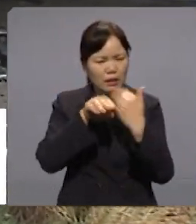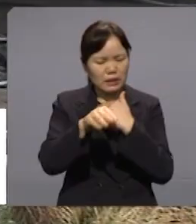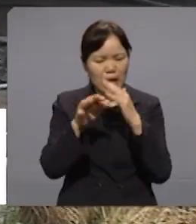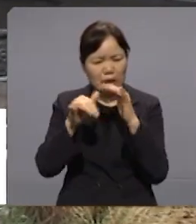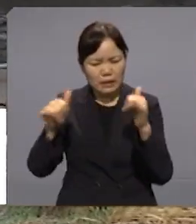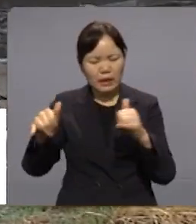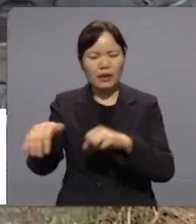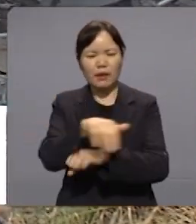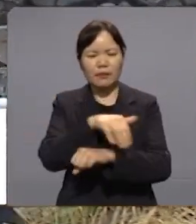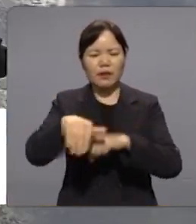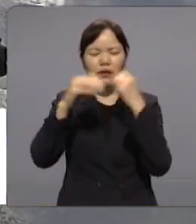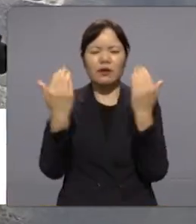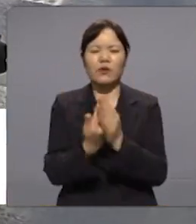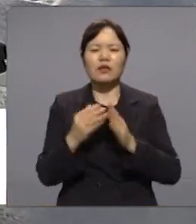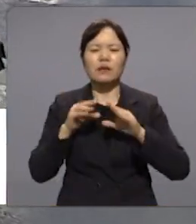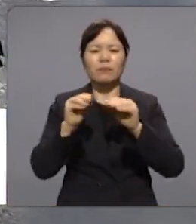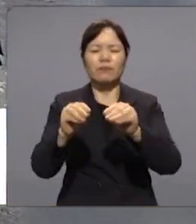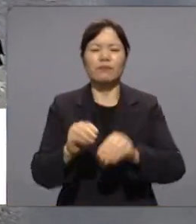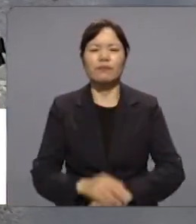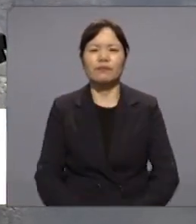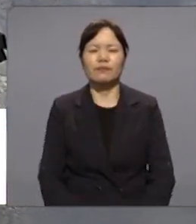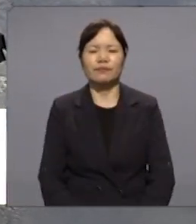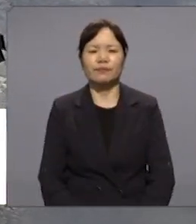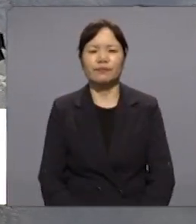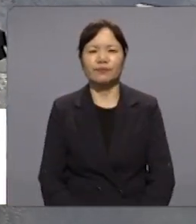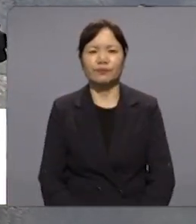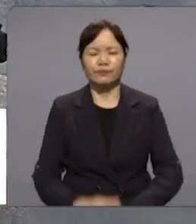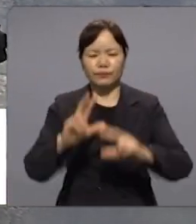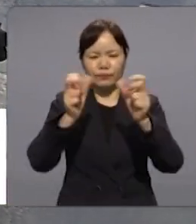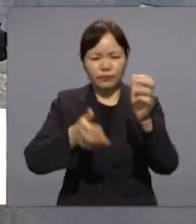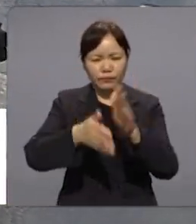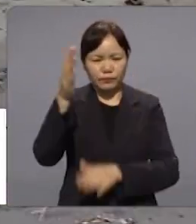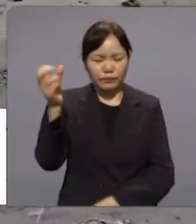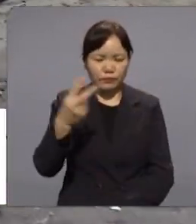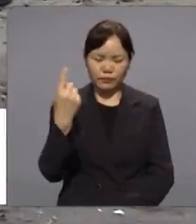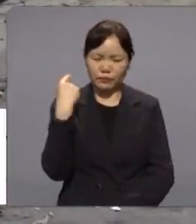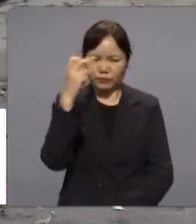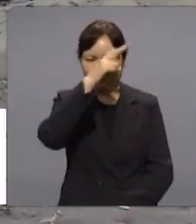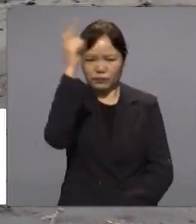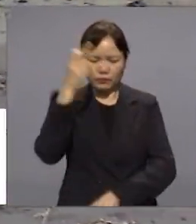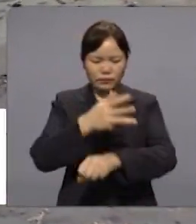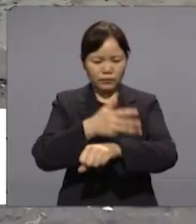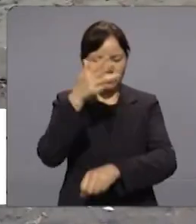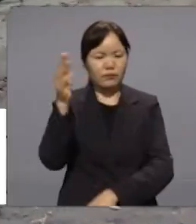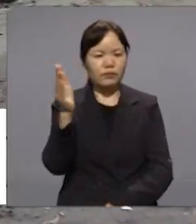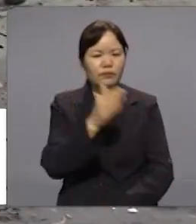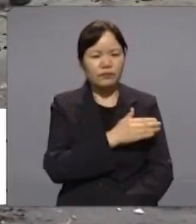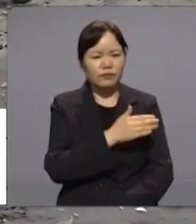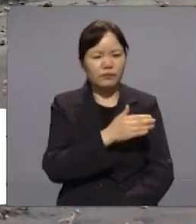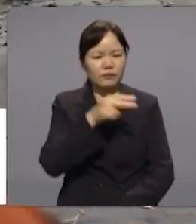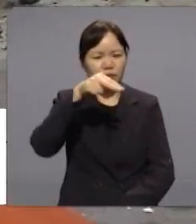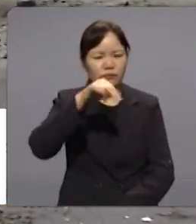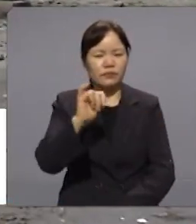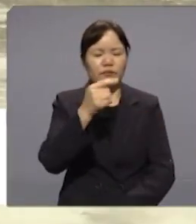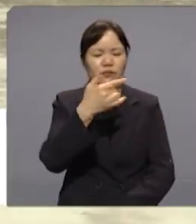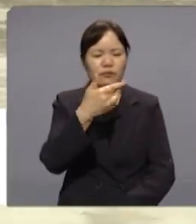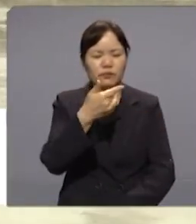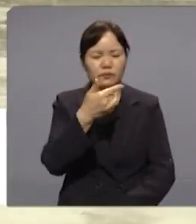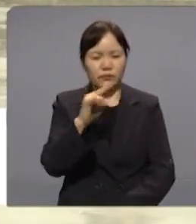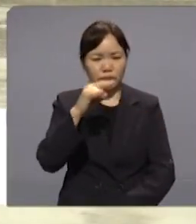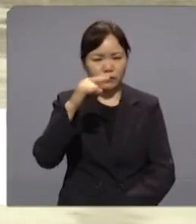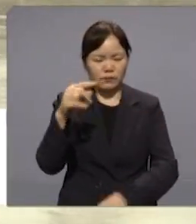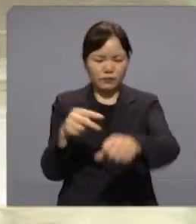사람의 통행이 완전히 막혔습니다. 성남시는 또 어제 오후 8시부터 순회교 보행로